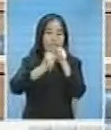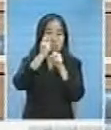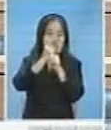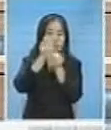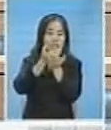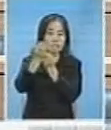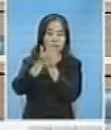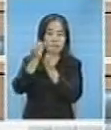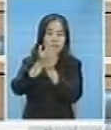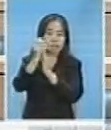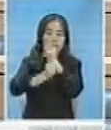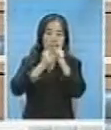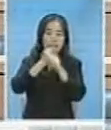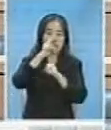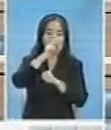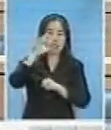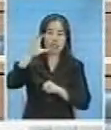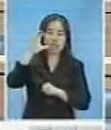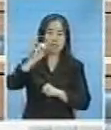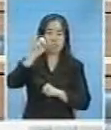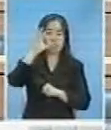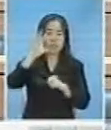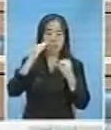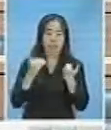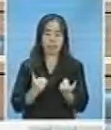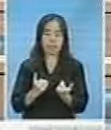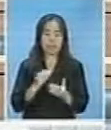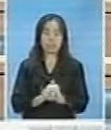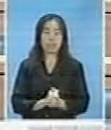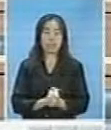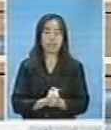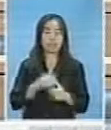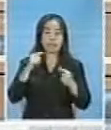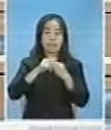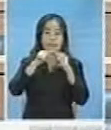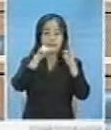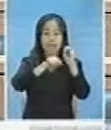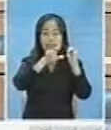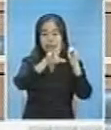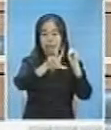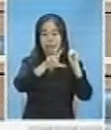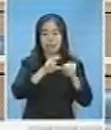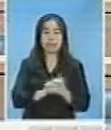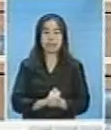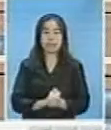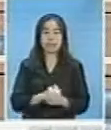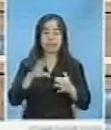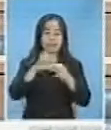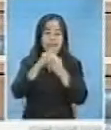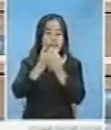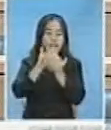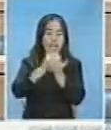าณ2555นะครับที่เรากำลังพิจารณาอยู่นี้นะครับโดยเฉพาะมาตราที่3นะครับด้วยวงเงินงบประมาณ